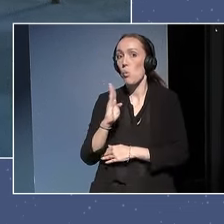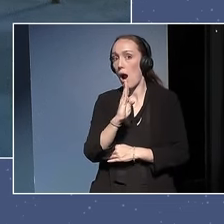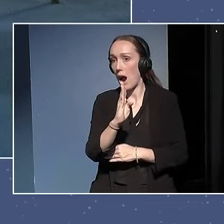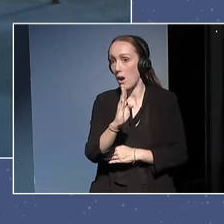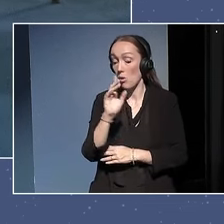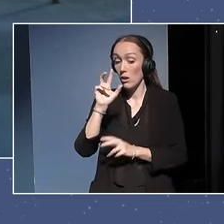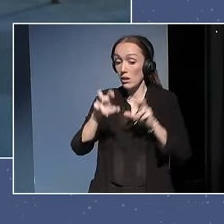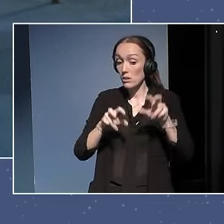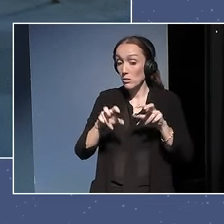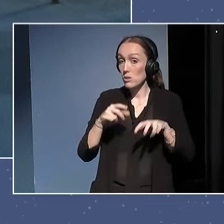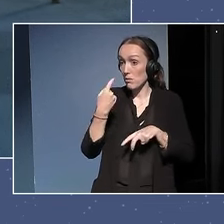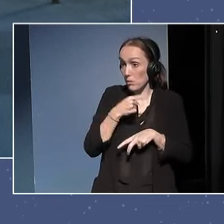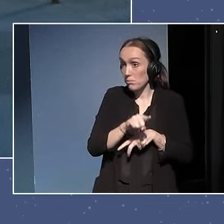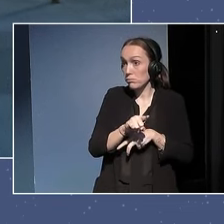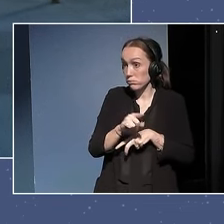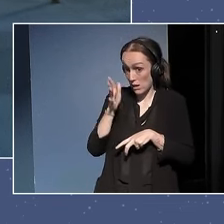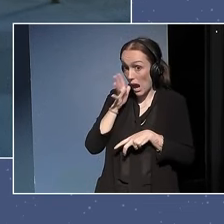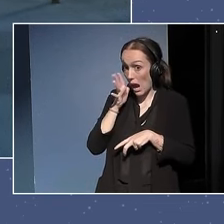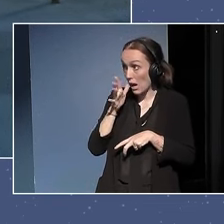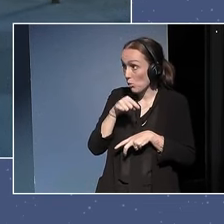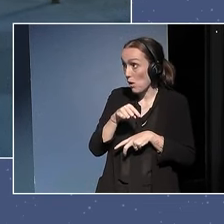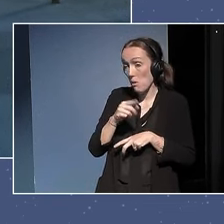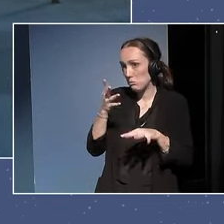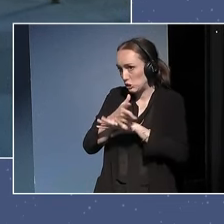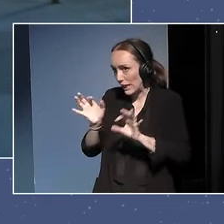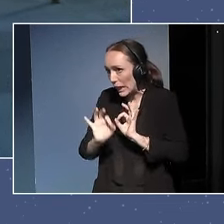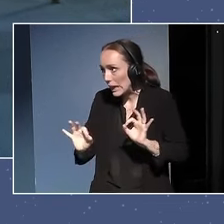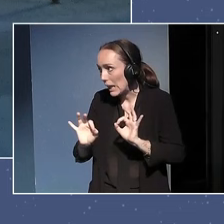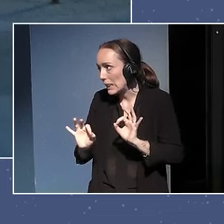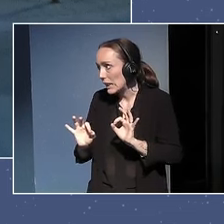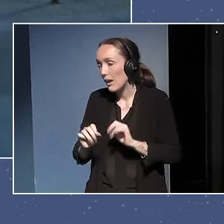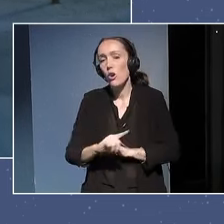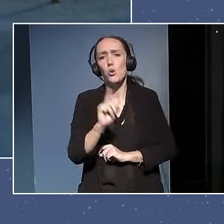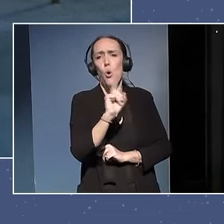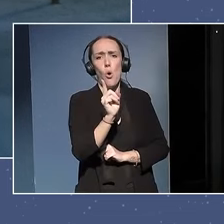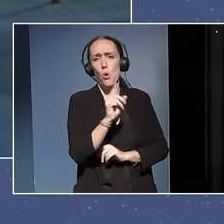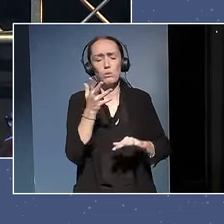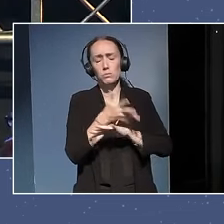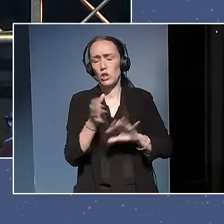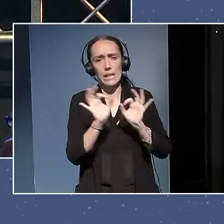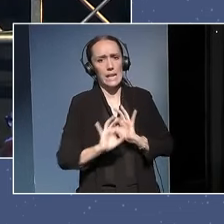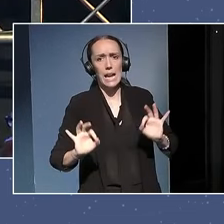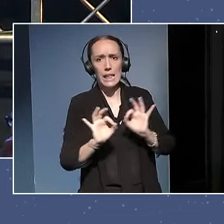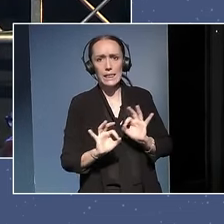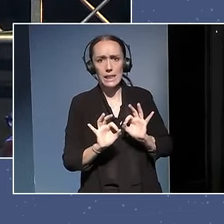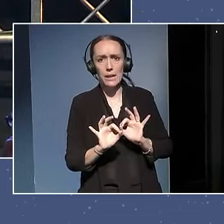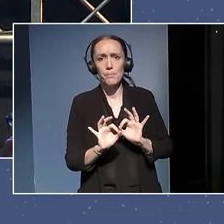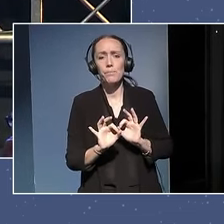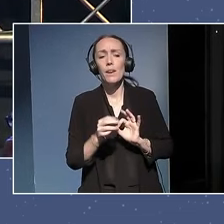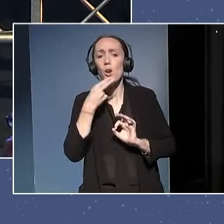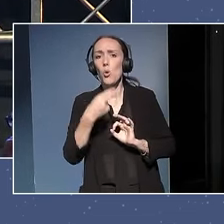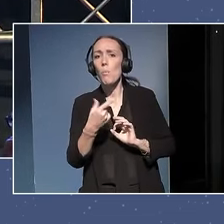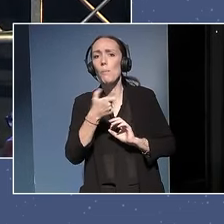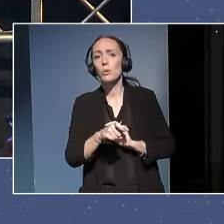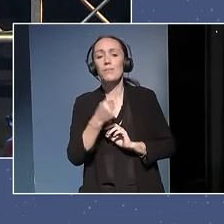era tendenzialmente acquatico o non c'entra niente no per nulla i denti si chiamano cioè si chiama così perché ha dei denti